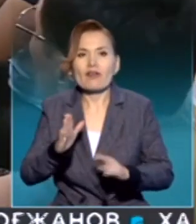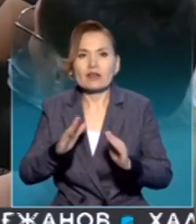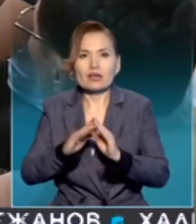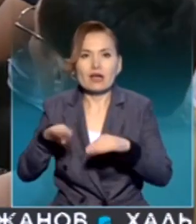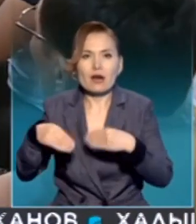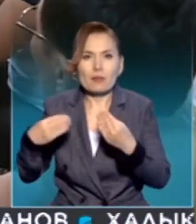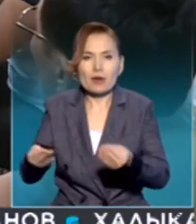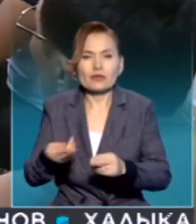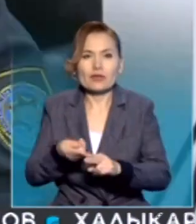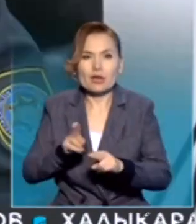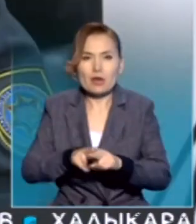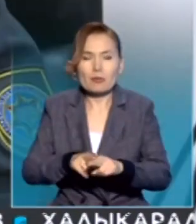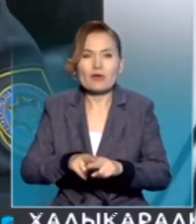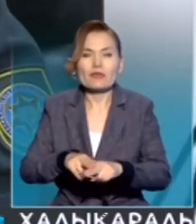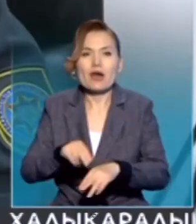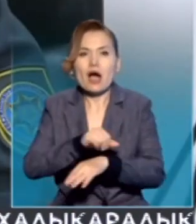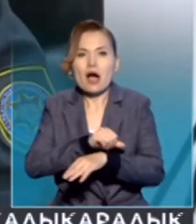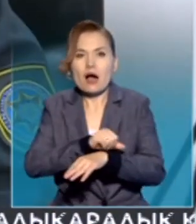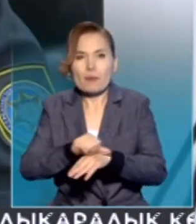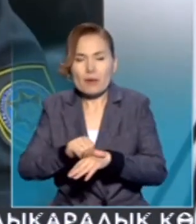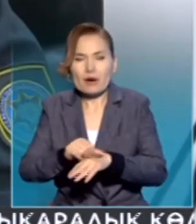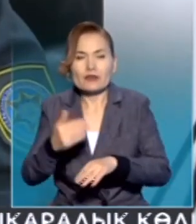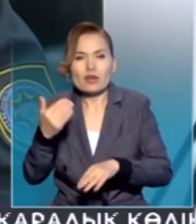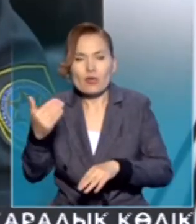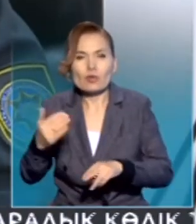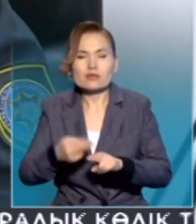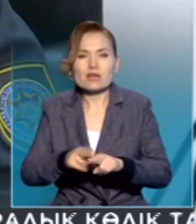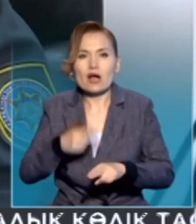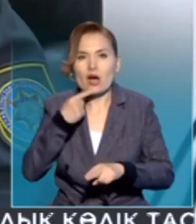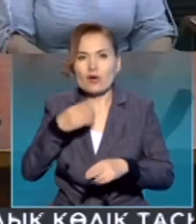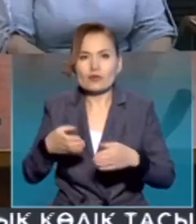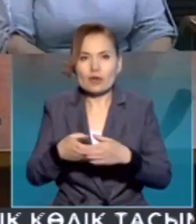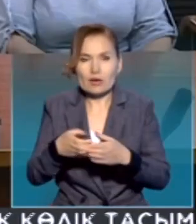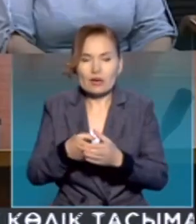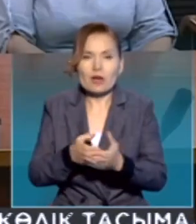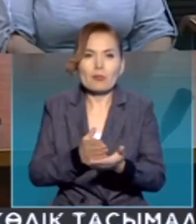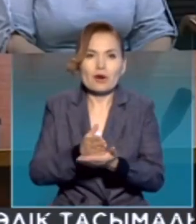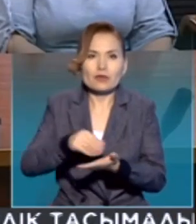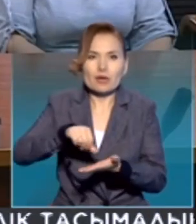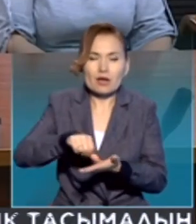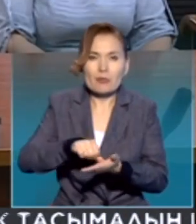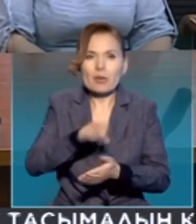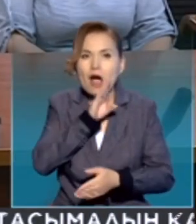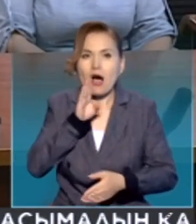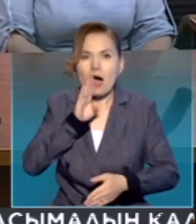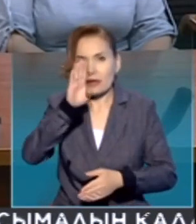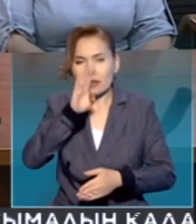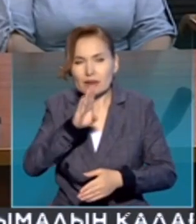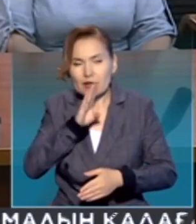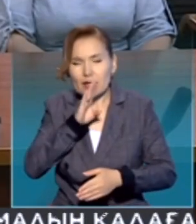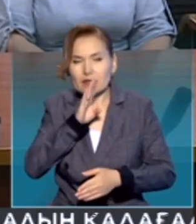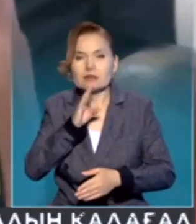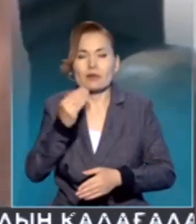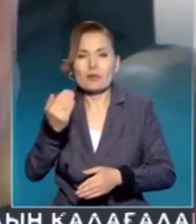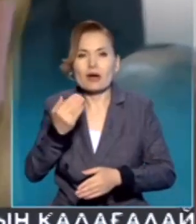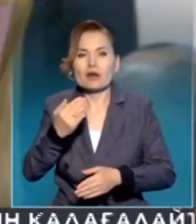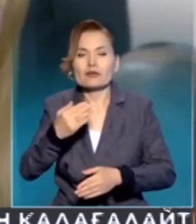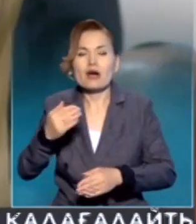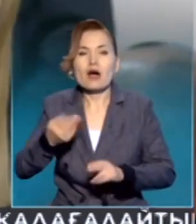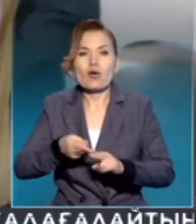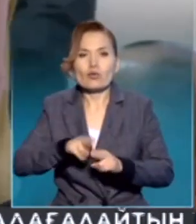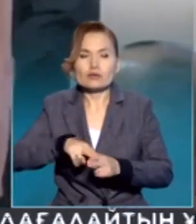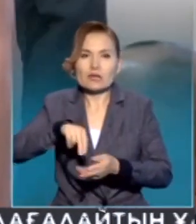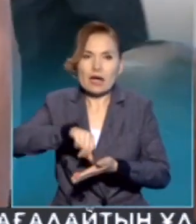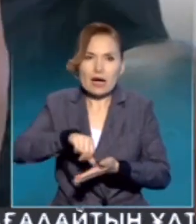ұлттық қауіпсіздік қызметі Шегара академиясының қабырғасында өтті. Шараға марқұмдардың ата-анасы мен жақындары қатысты. Бұған дейін мәжіліс